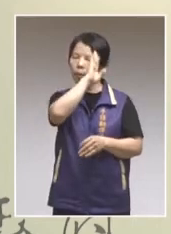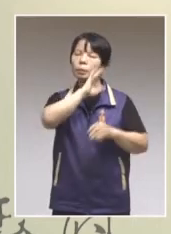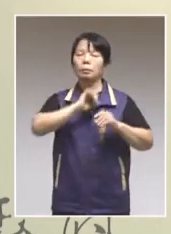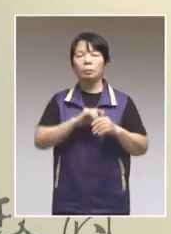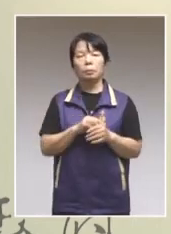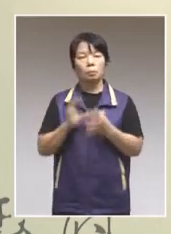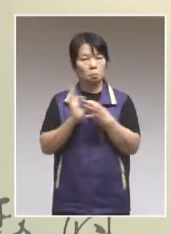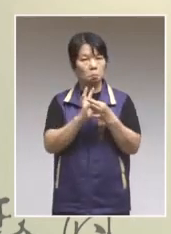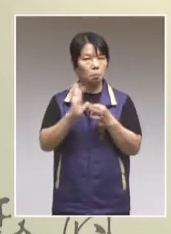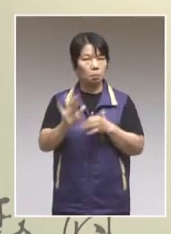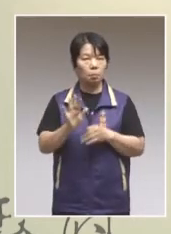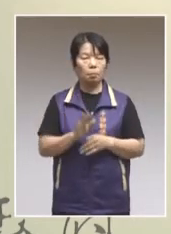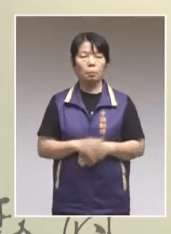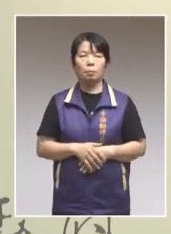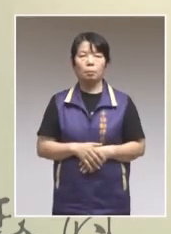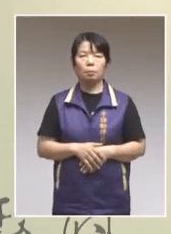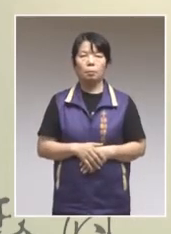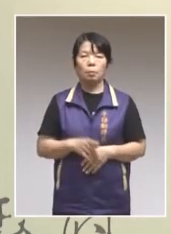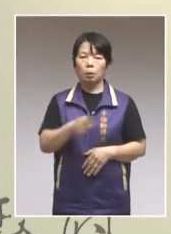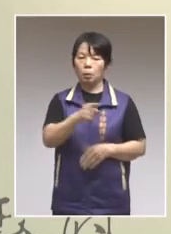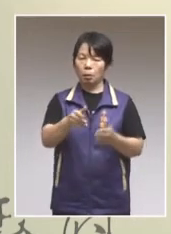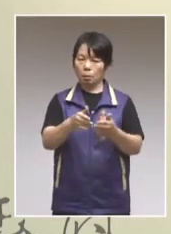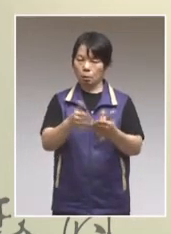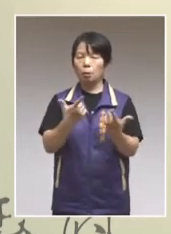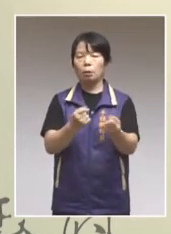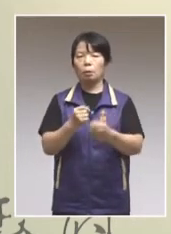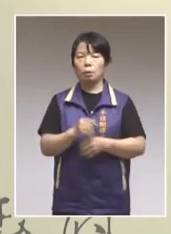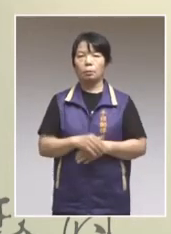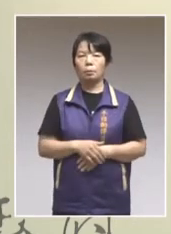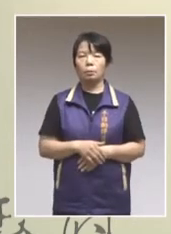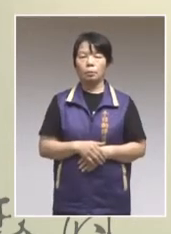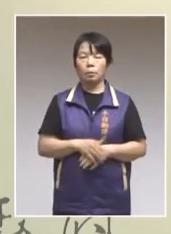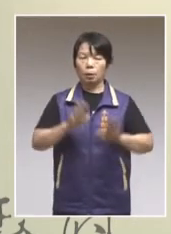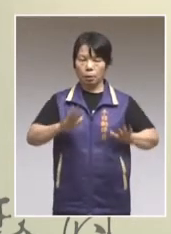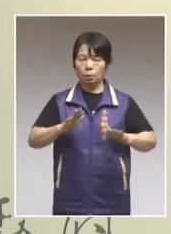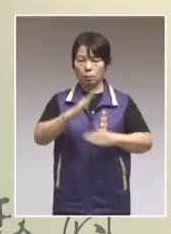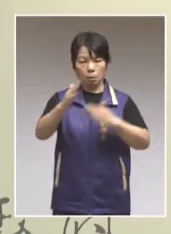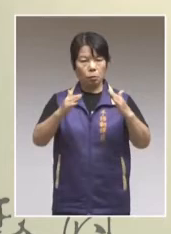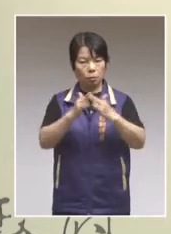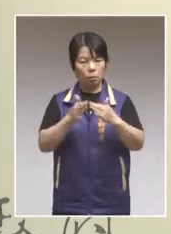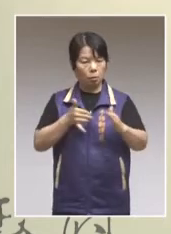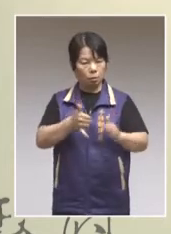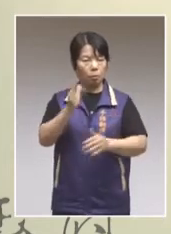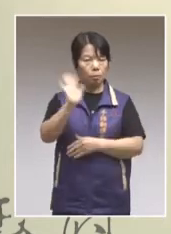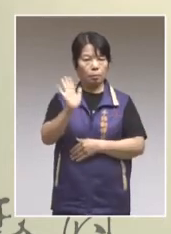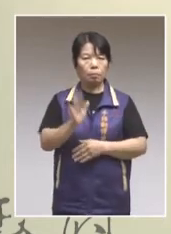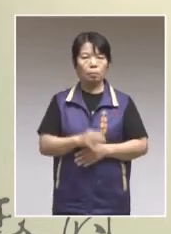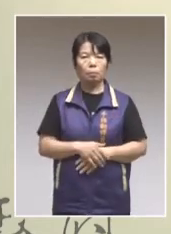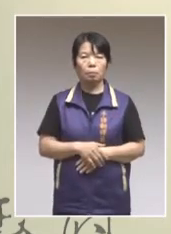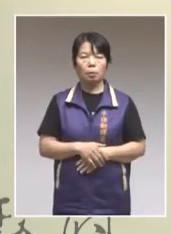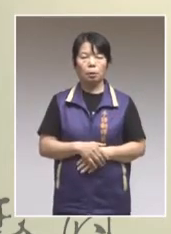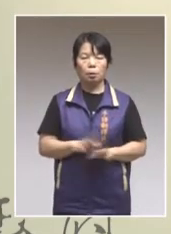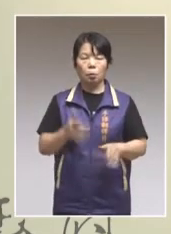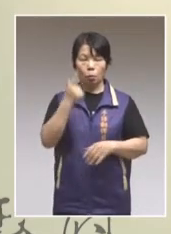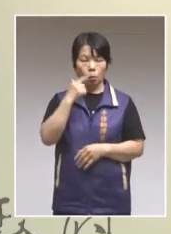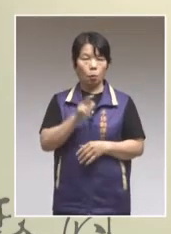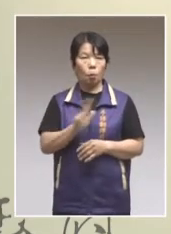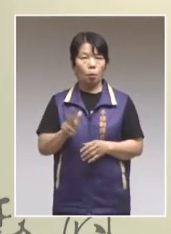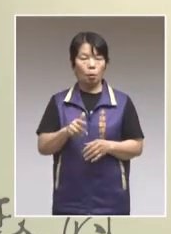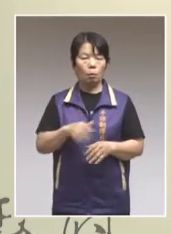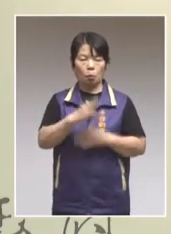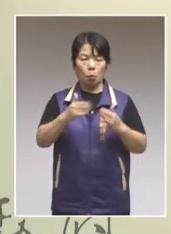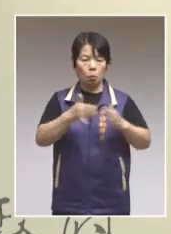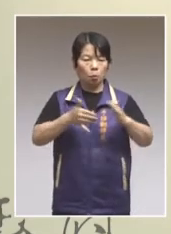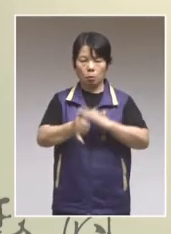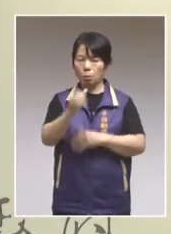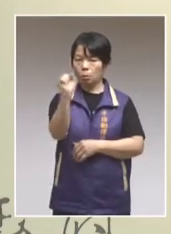下，那这个部分也是不允许在目前的这个阶段那被忽略然后去进入校园的。